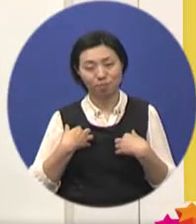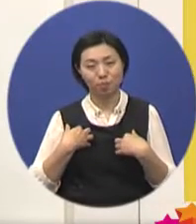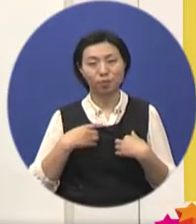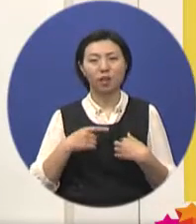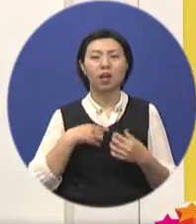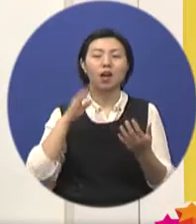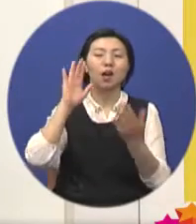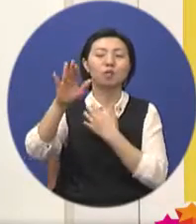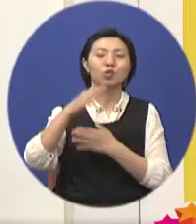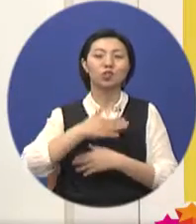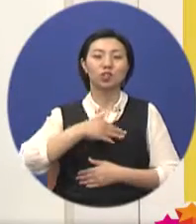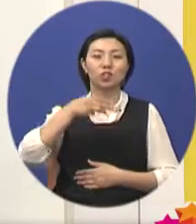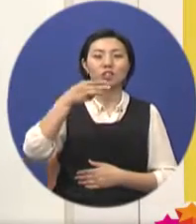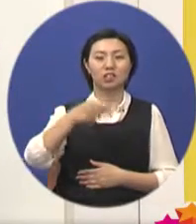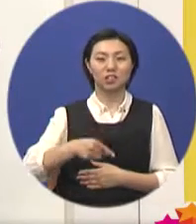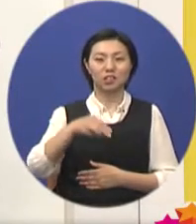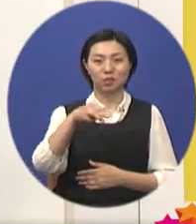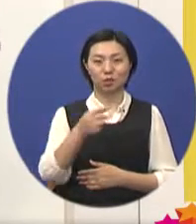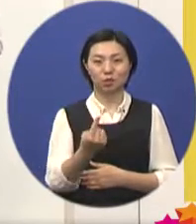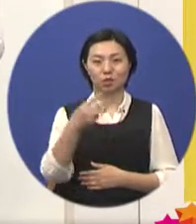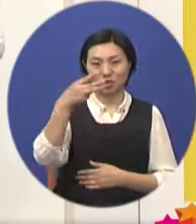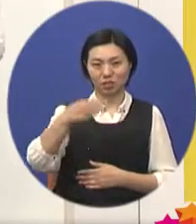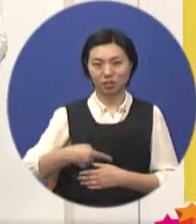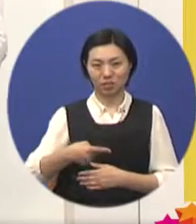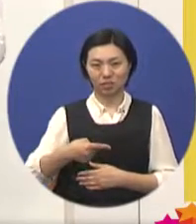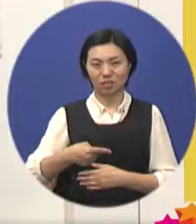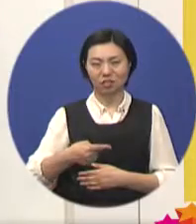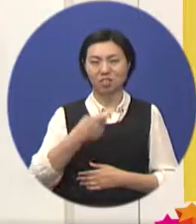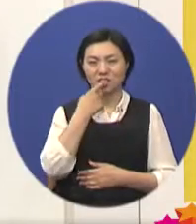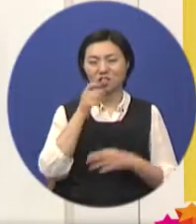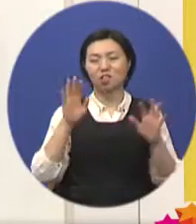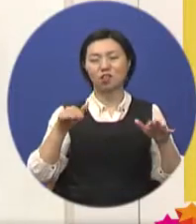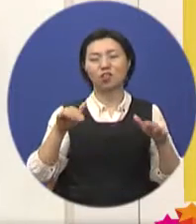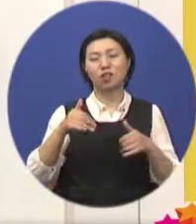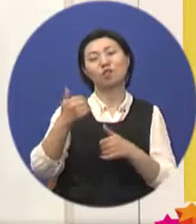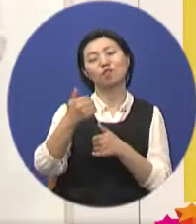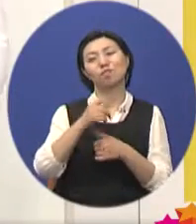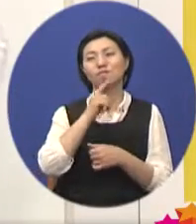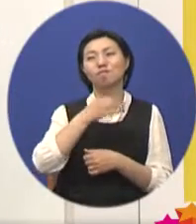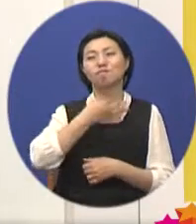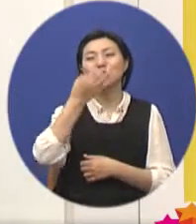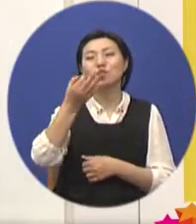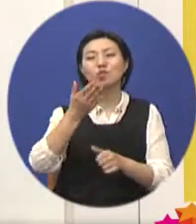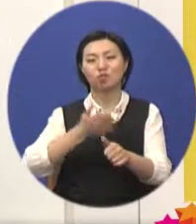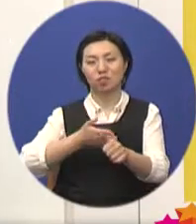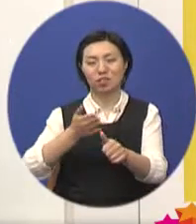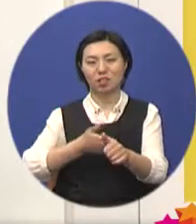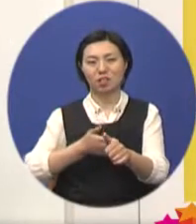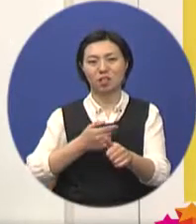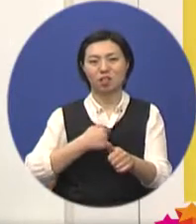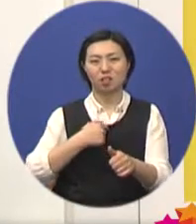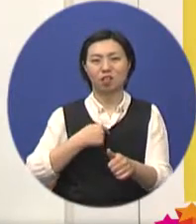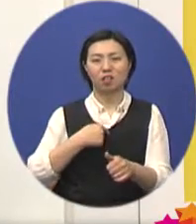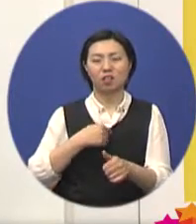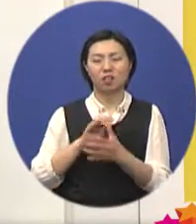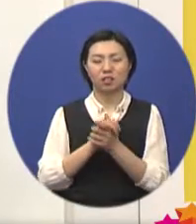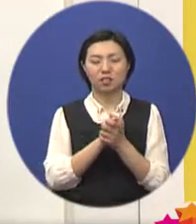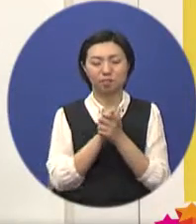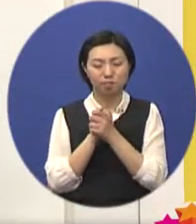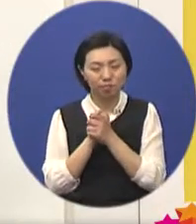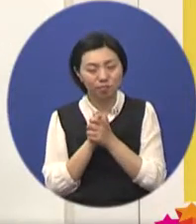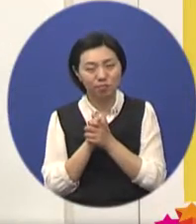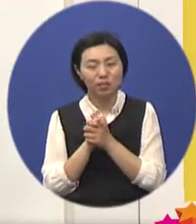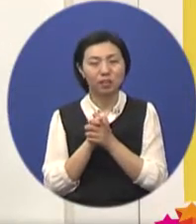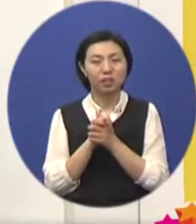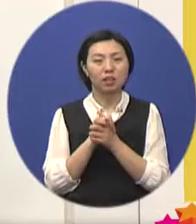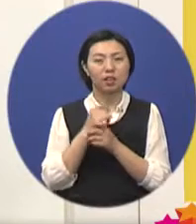불러주세요. 메들리에 네. 이제 22년 전에 닉네임이 트로트 천사. 네, 팬클럽에서 네. 이렇게 공동으로 이렇게